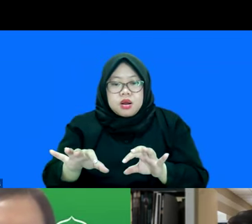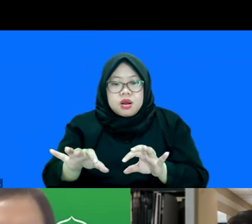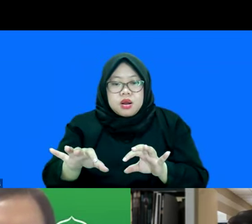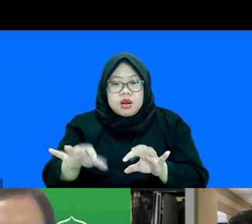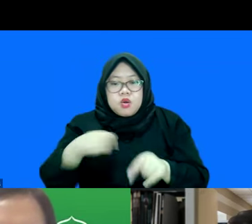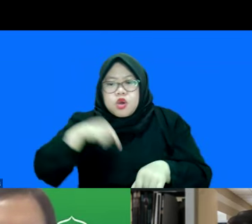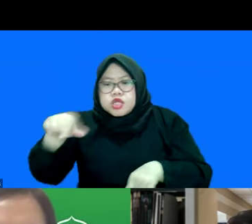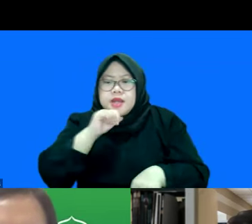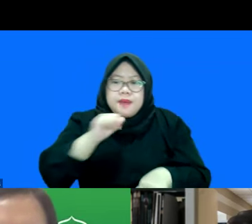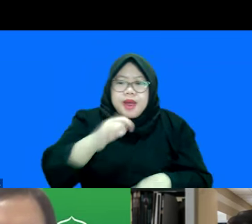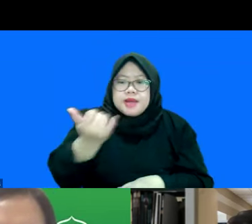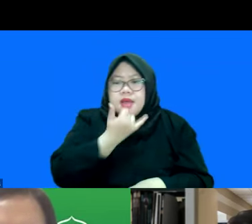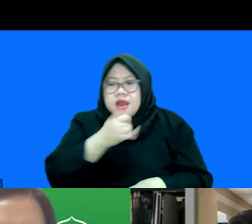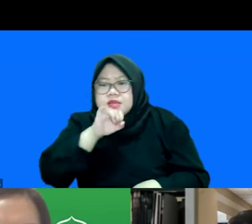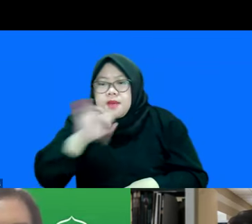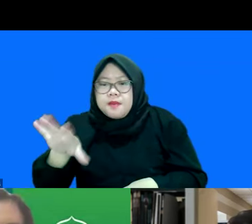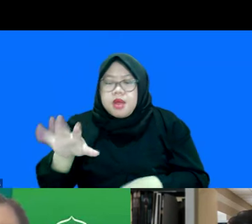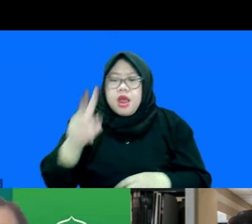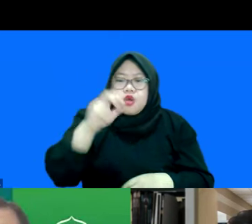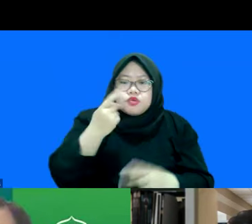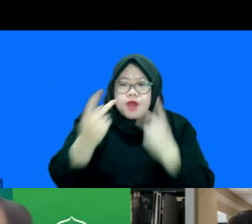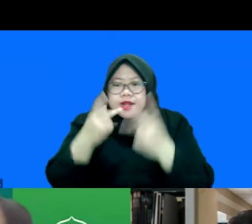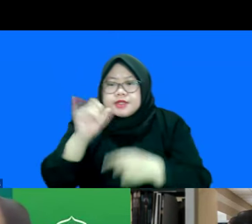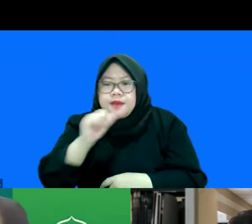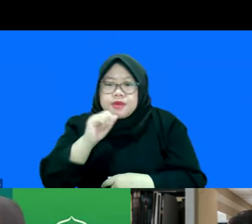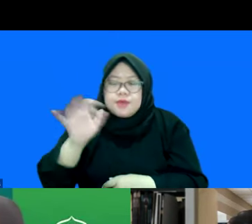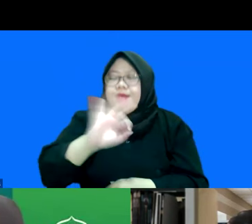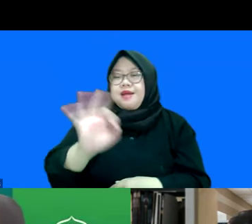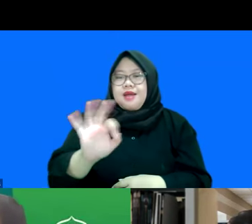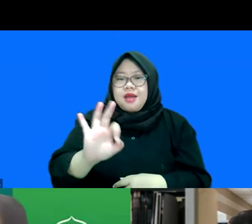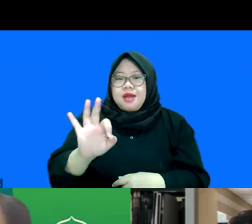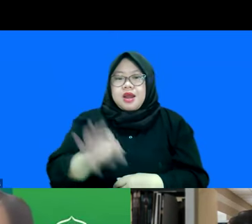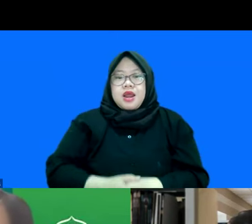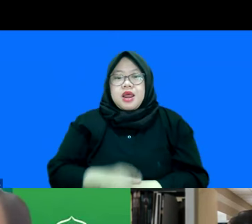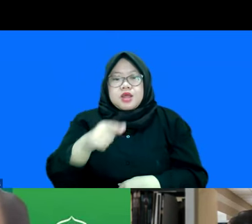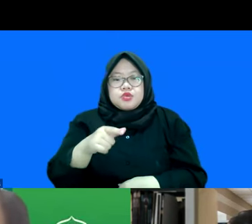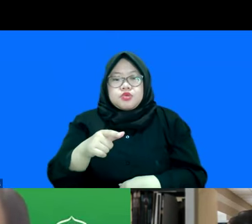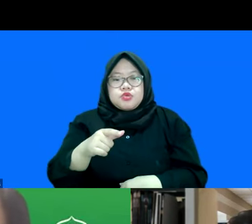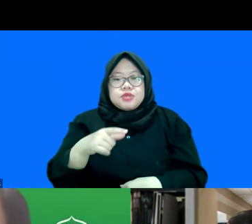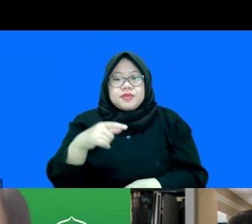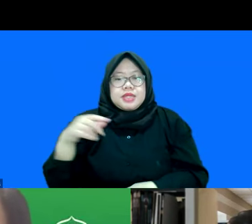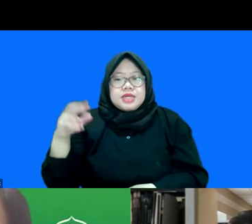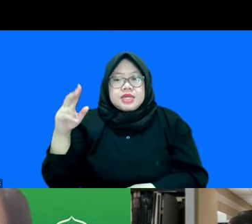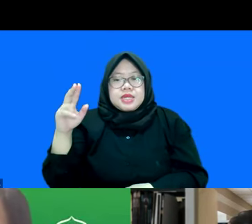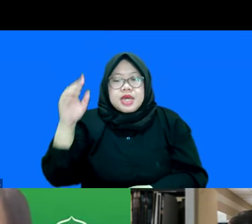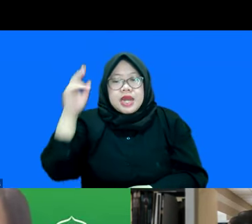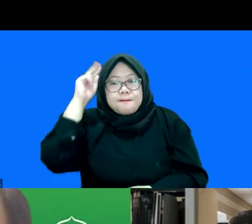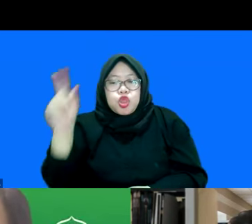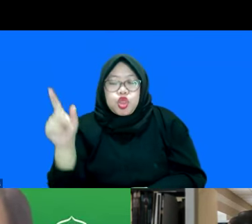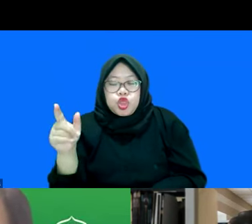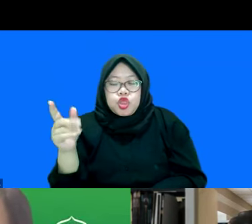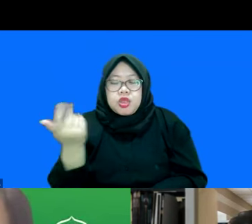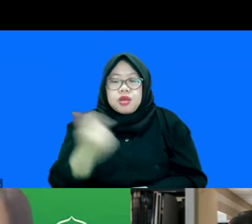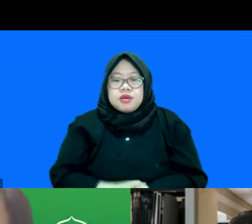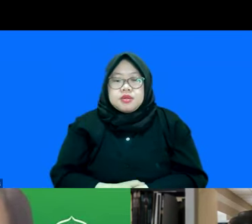ini siapa yang harus periksa, siapa yang harus memvalidasi segala macam. Itu akan menjadi terlalu ribet mekanisme check and balances yang kita bangun.